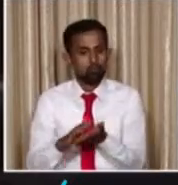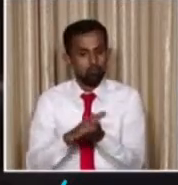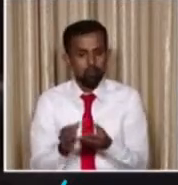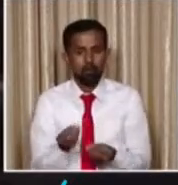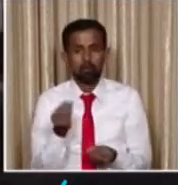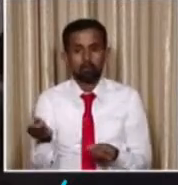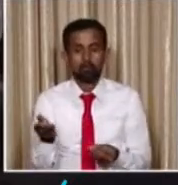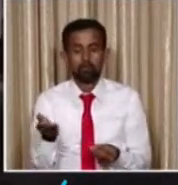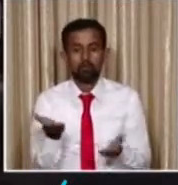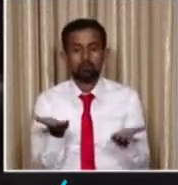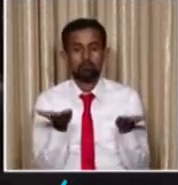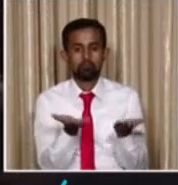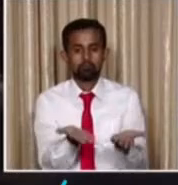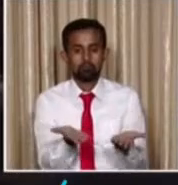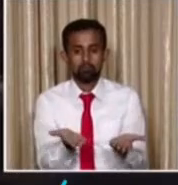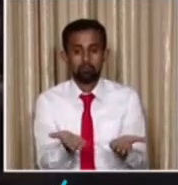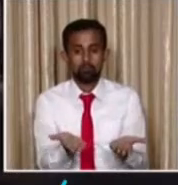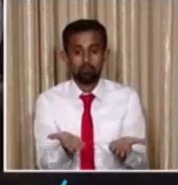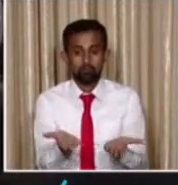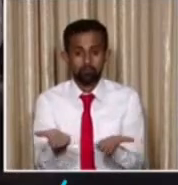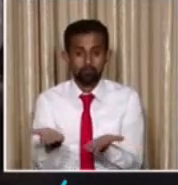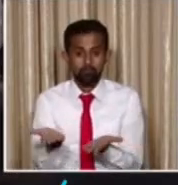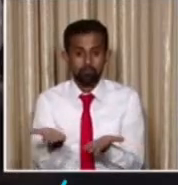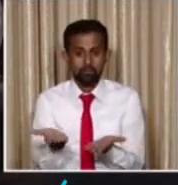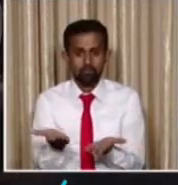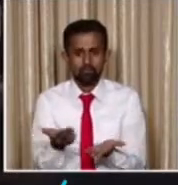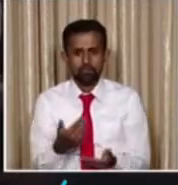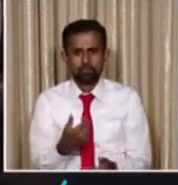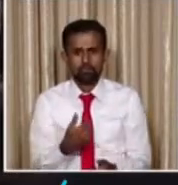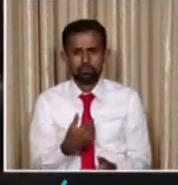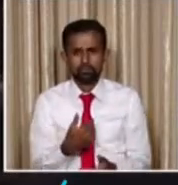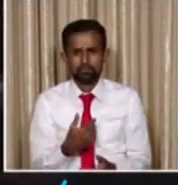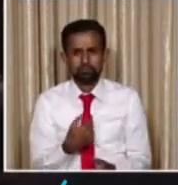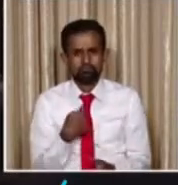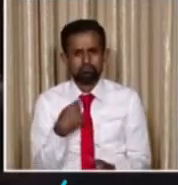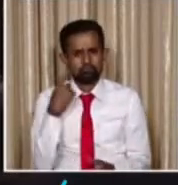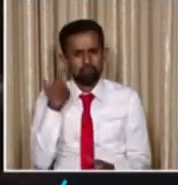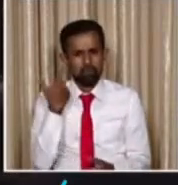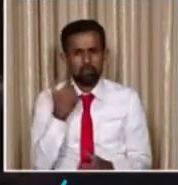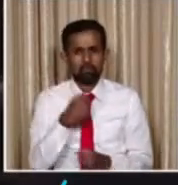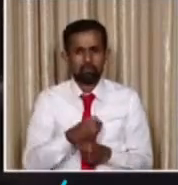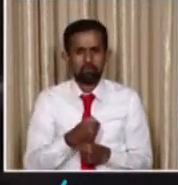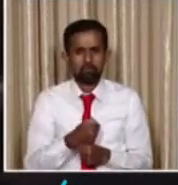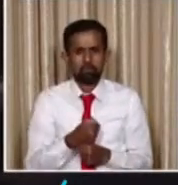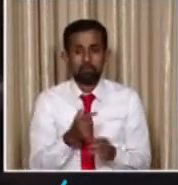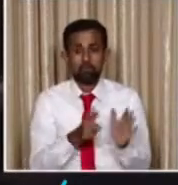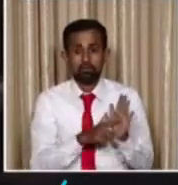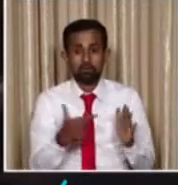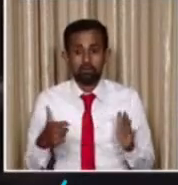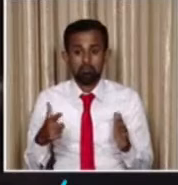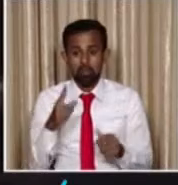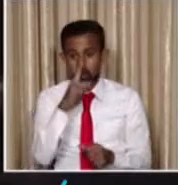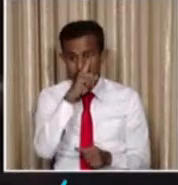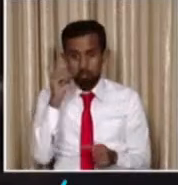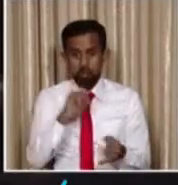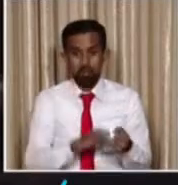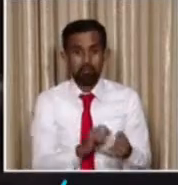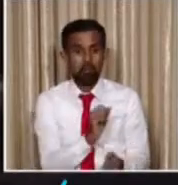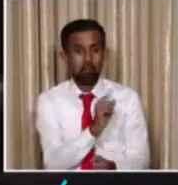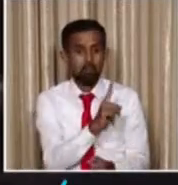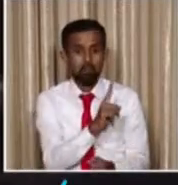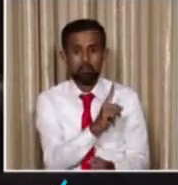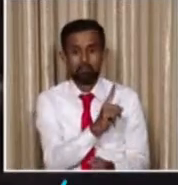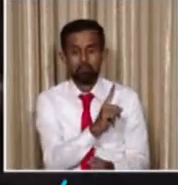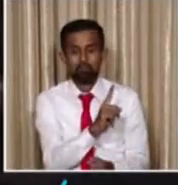එක හැබැයි මේ කිසිම හිතක් පපුවක් සංවේදීතාවයක් නැති ආණ්ඩුව සාහිත්‍ය මාසේ සැප්තැම්බර්